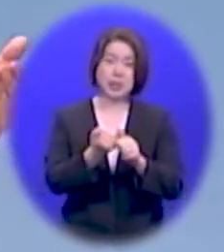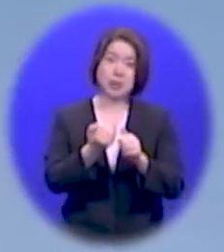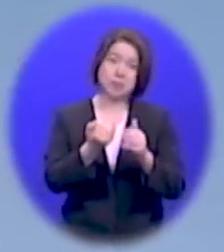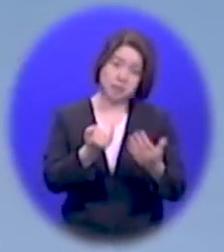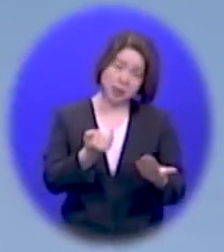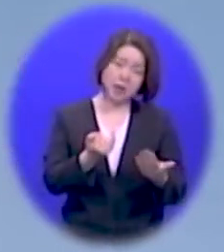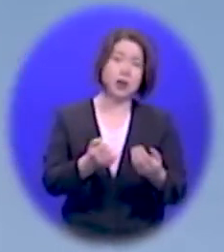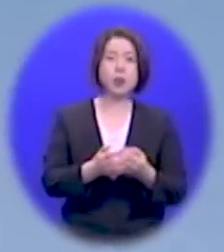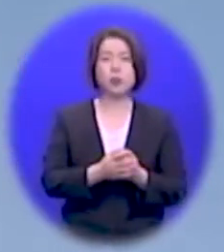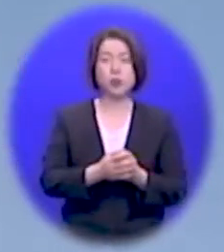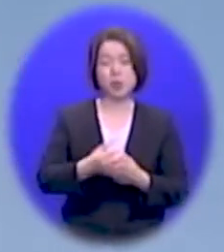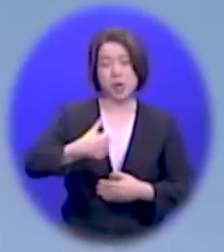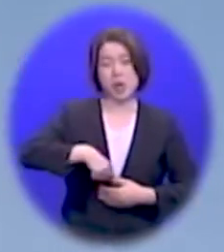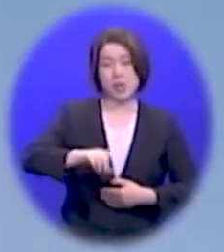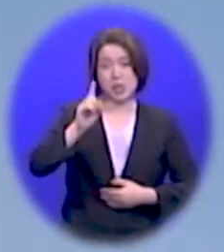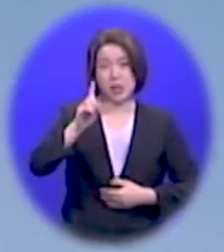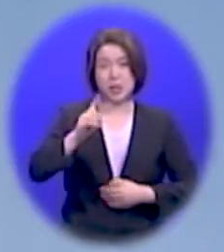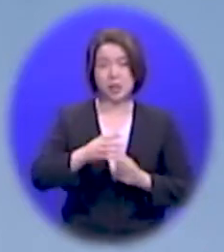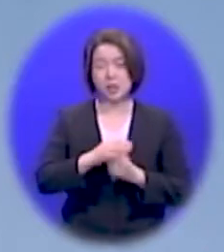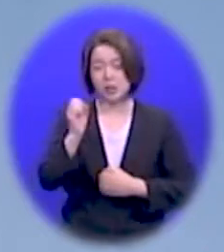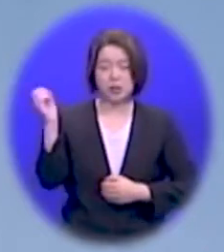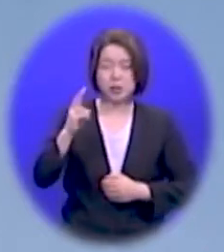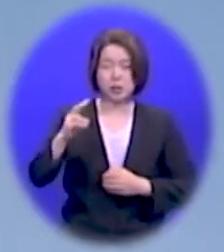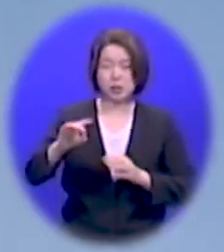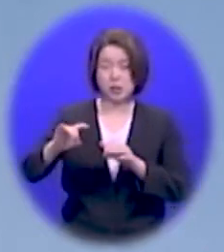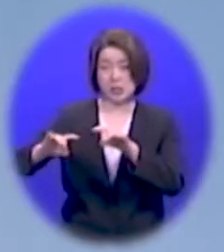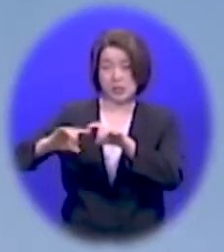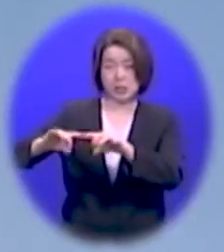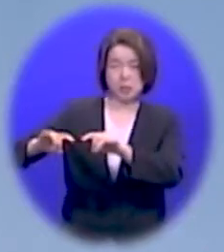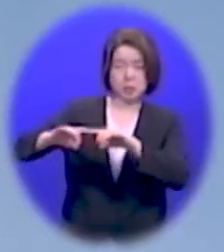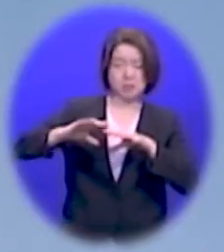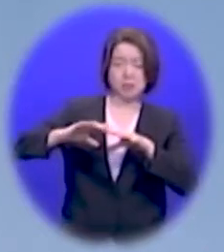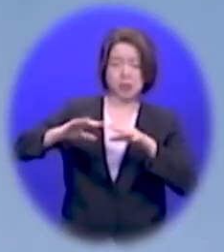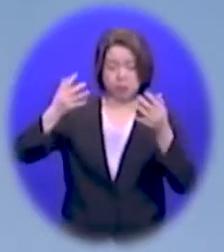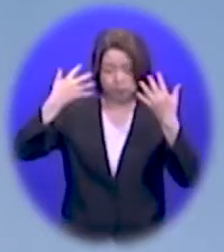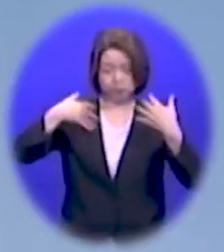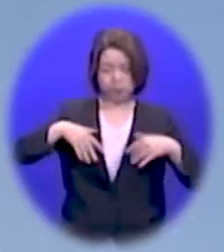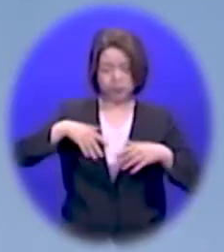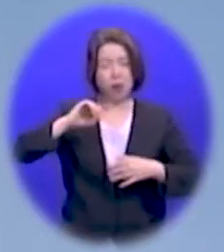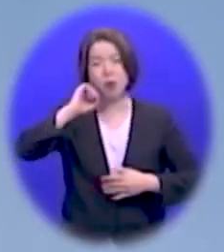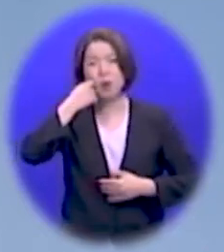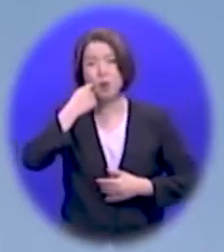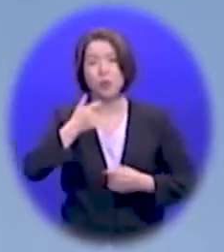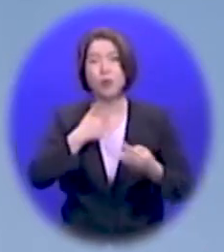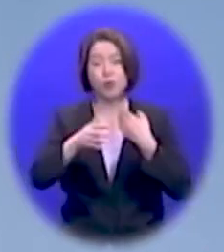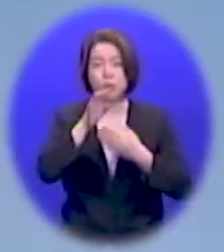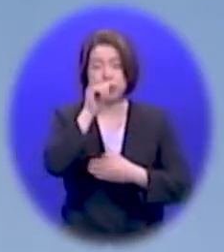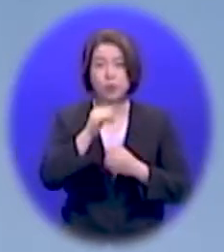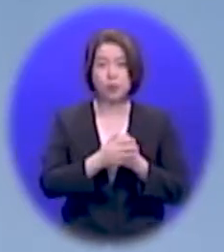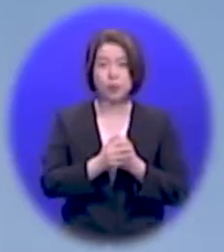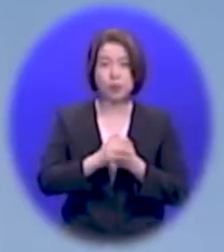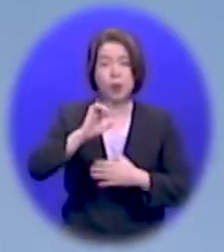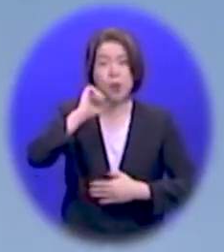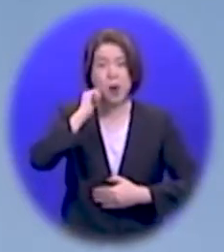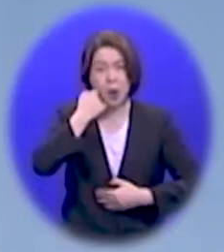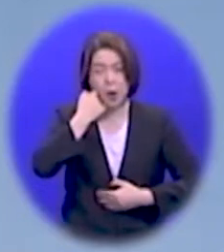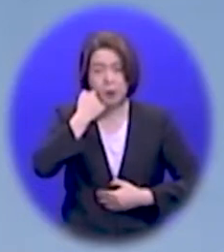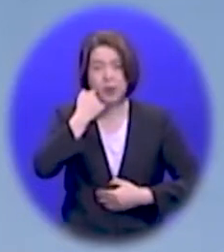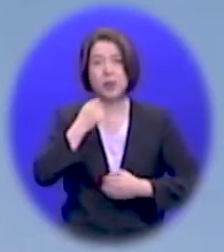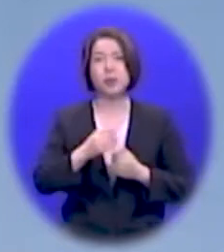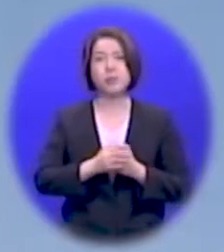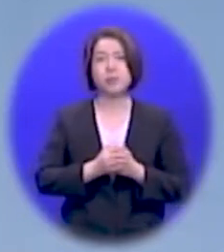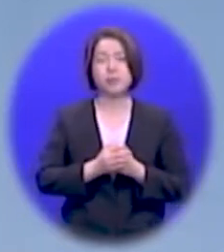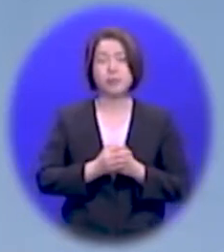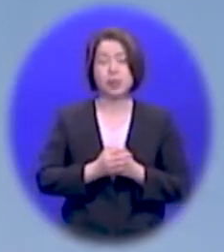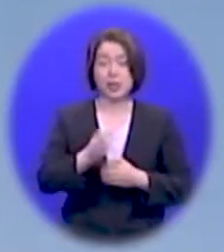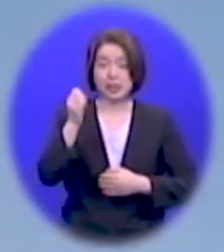아들 하나 있는 아들이 갑자기 감전 사고로 큰 어려움을 겪고 어렵게 우여곡절을 겪고